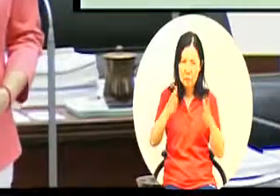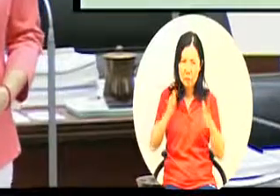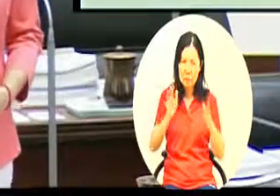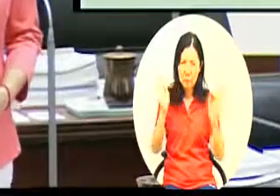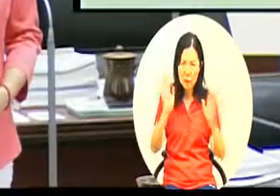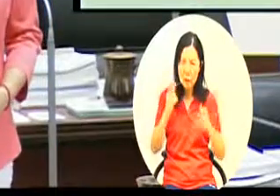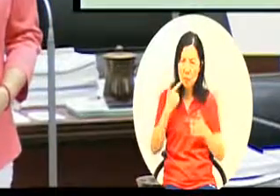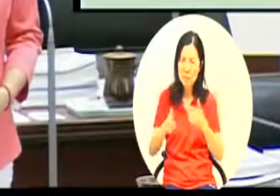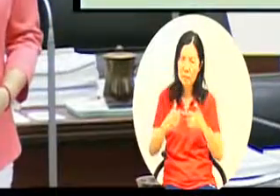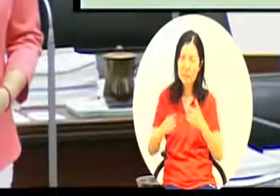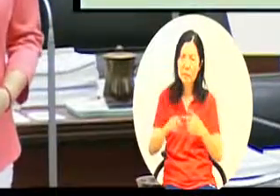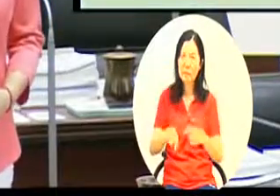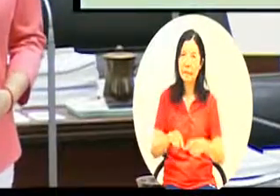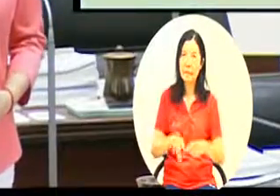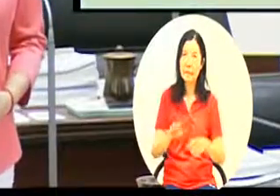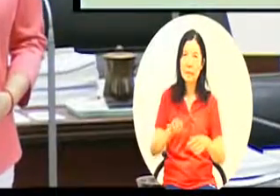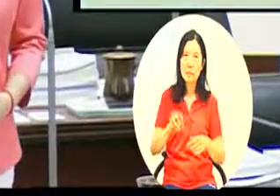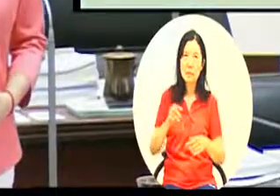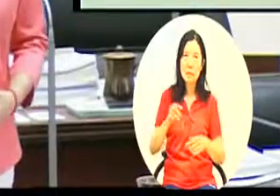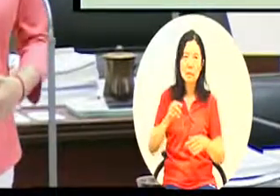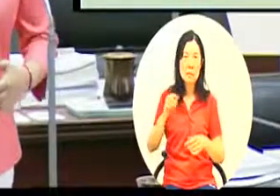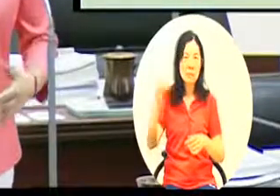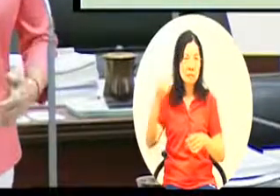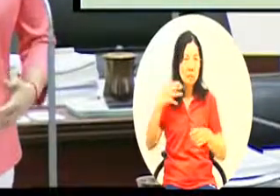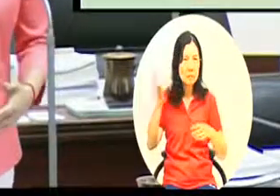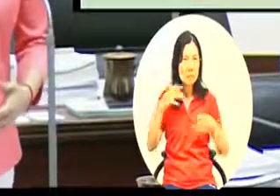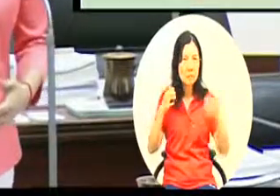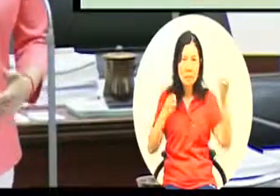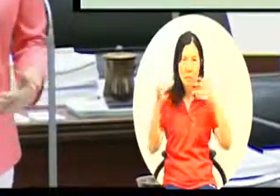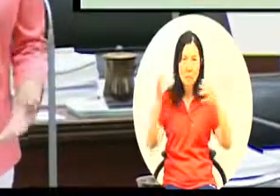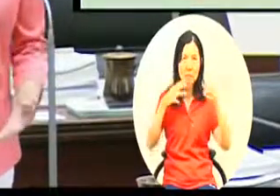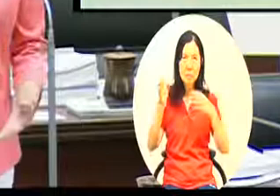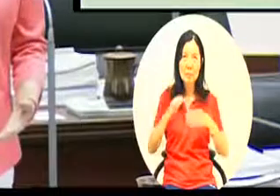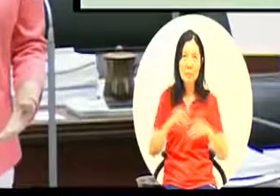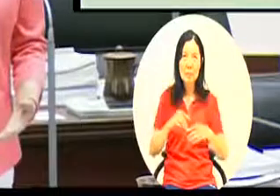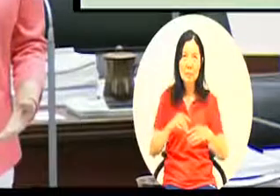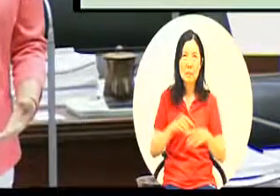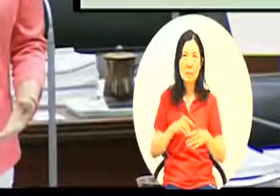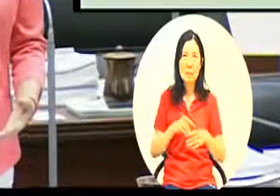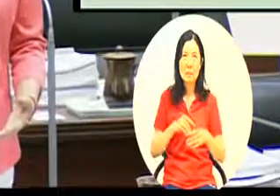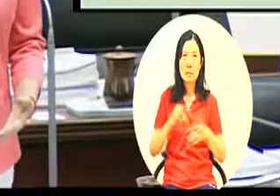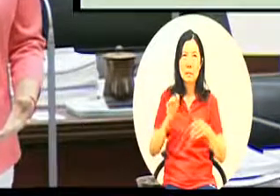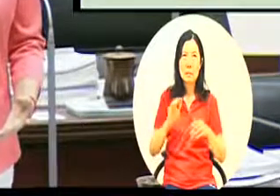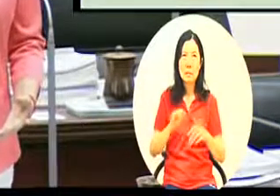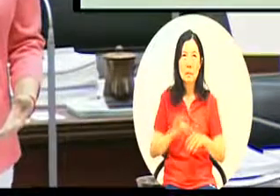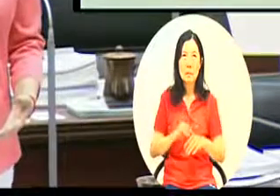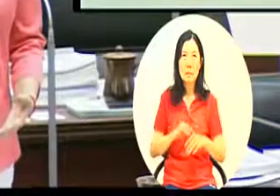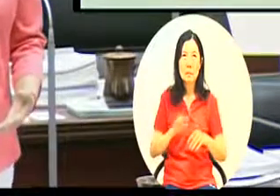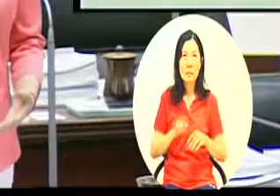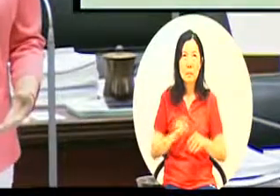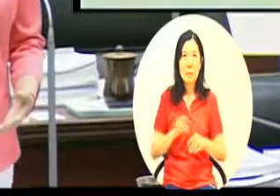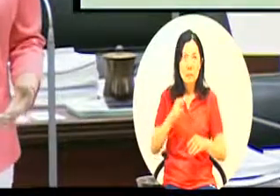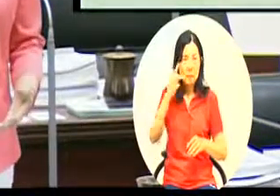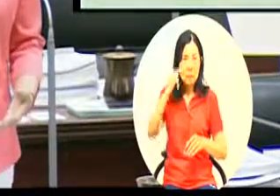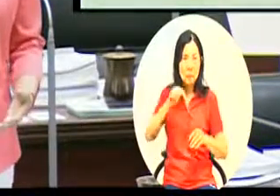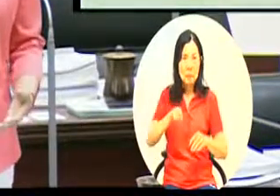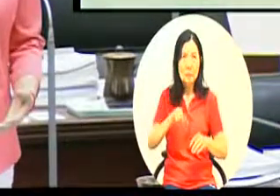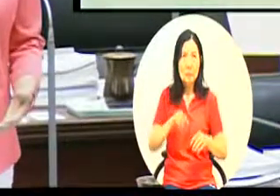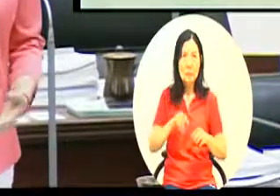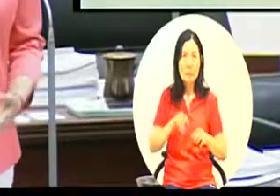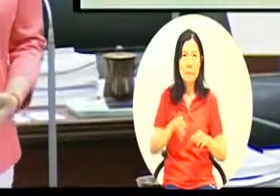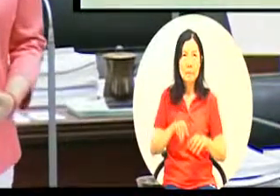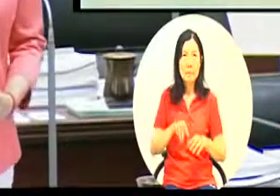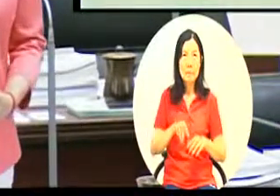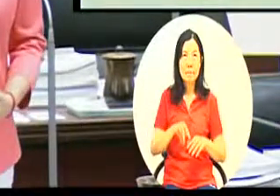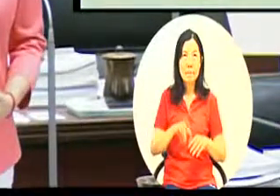合的。但是呢，这个声音我觉得这最近是消弭了，而且我觉得大家这真的是